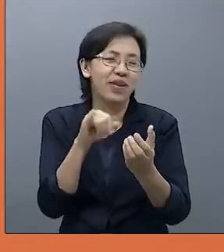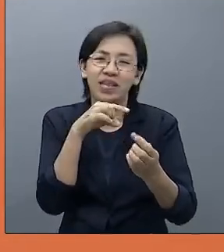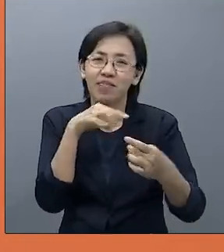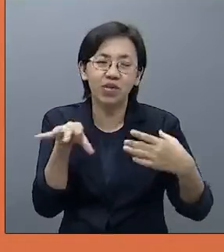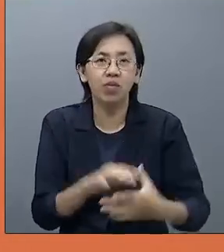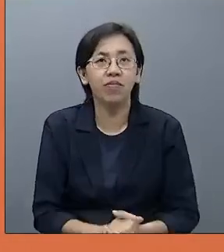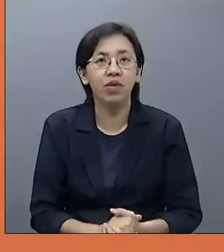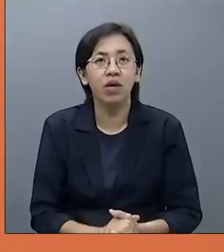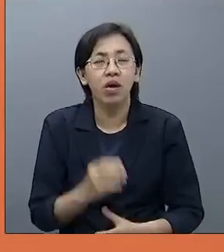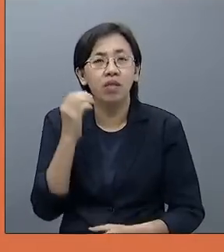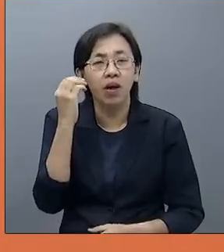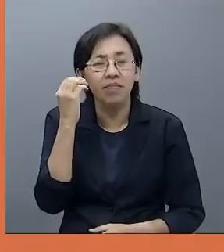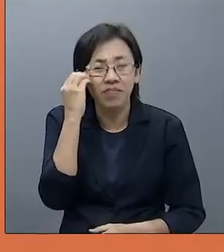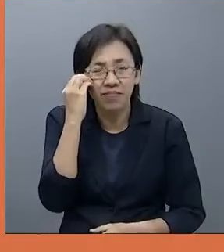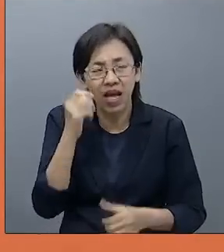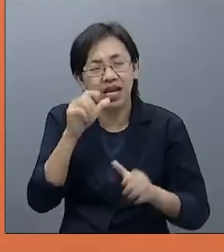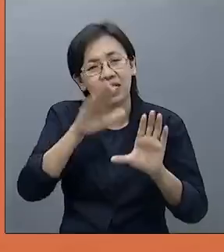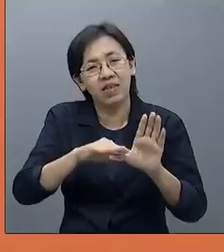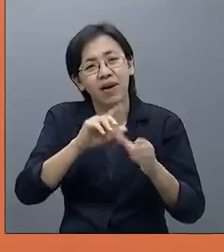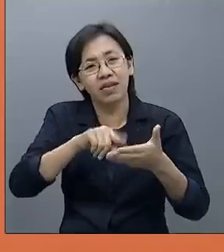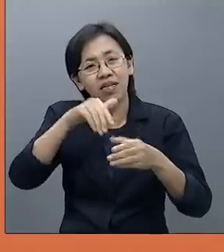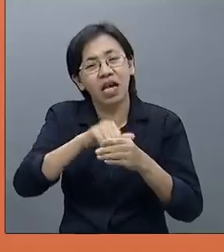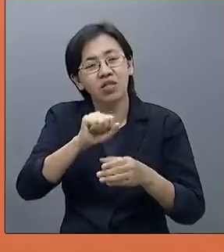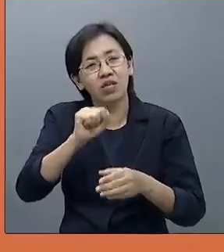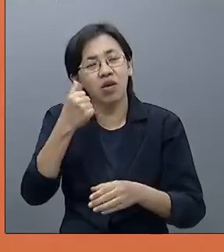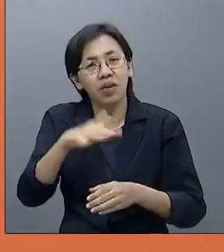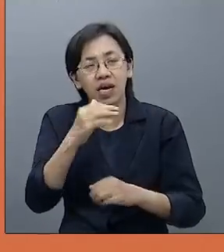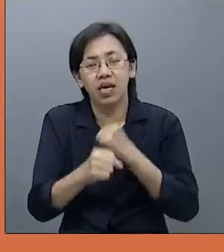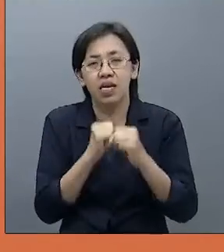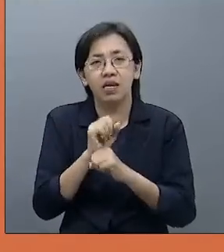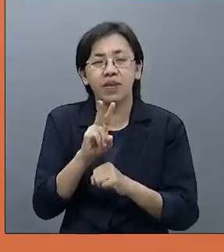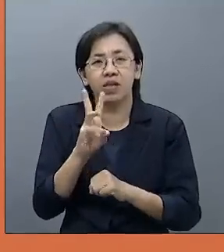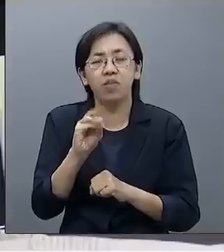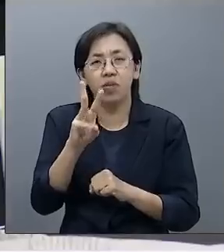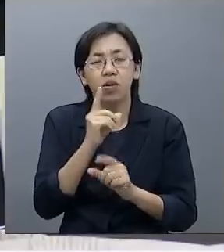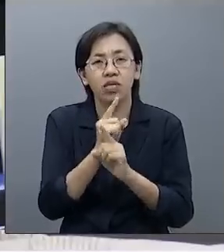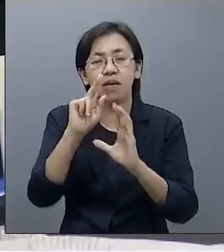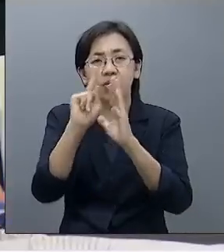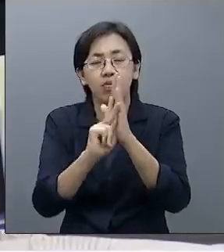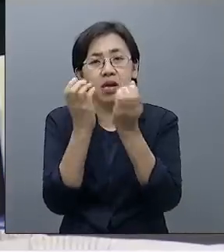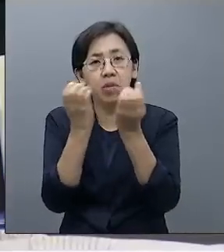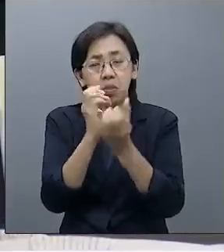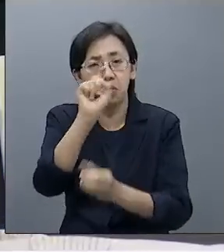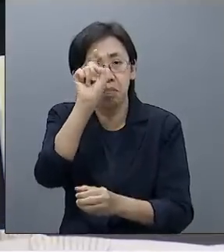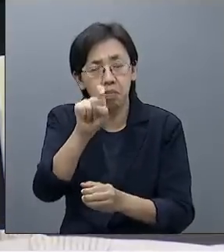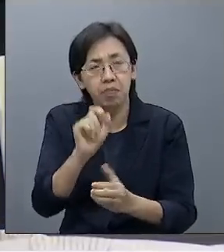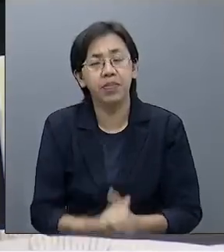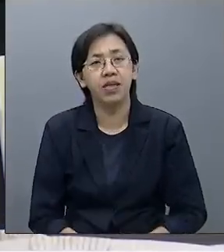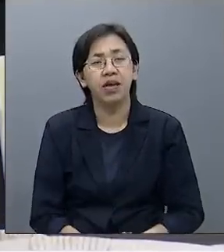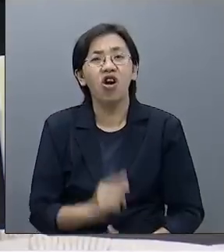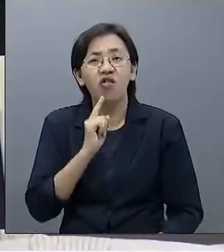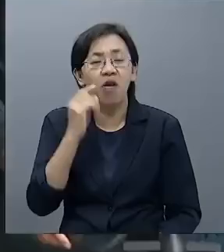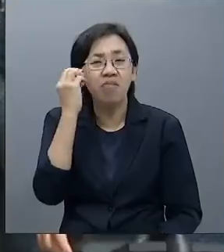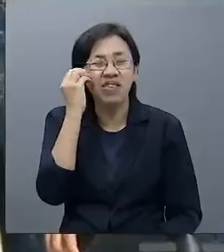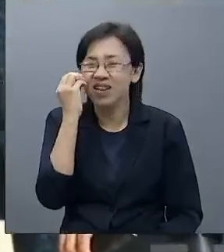เป็นบุคคลต้องห้ามลงสมัครรับเลือกตั้งส.ส.ปี2566ตามรัฐธรรมนูญหรือไม่และร้องนายพิธา